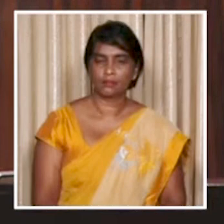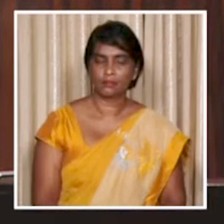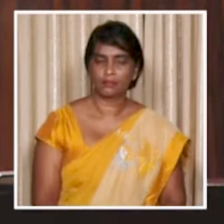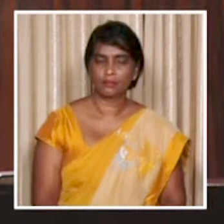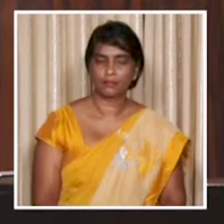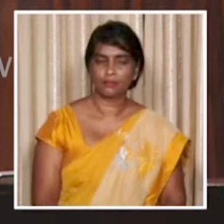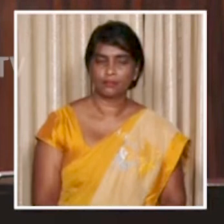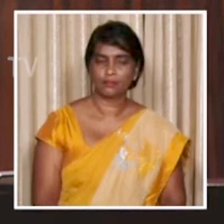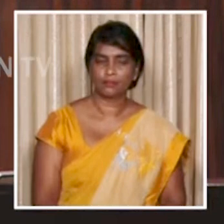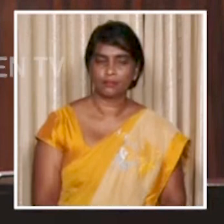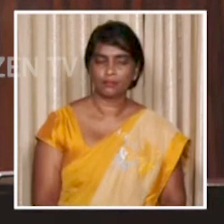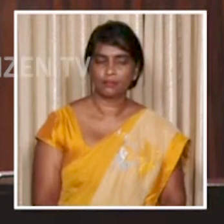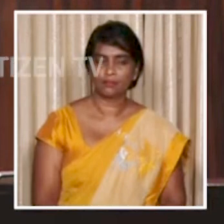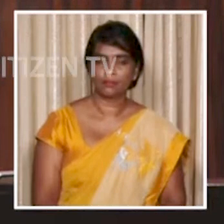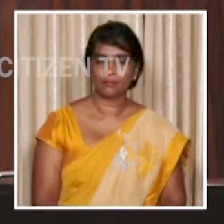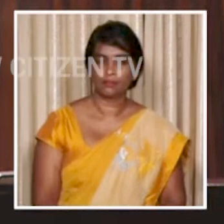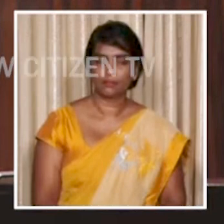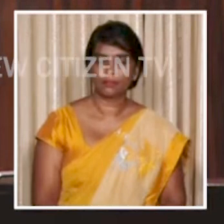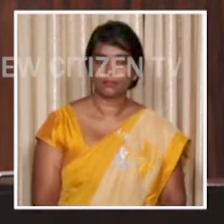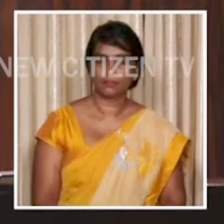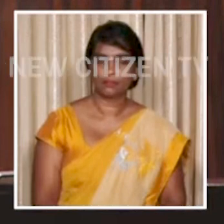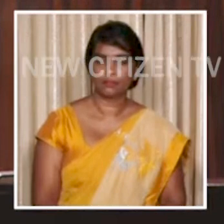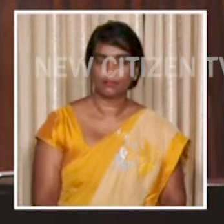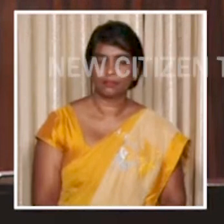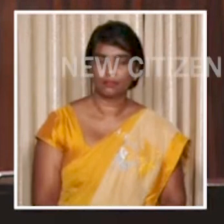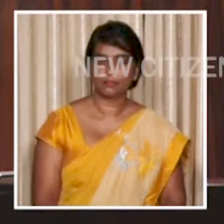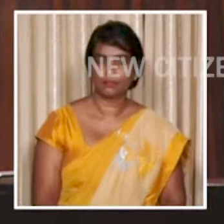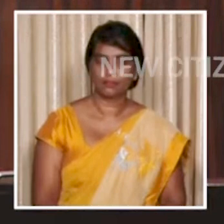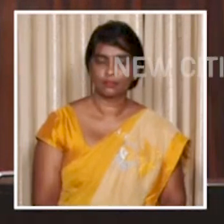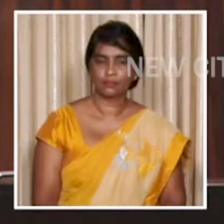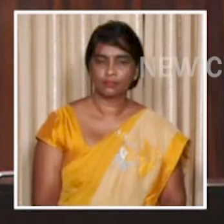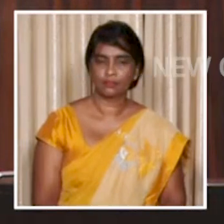මමනේ කතා කරන්නේ. කතා කරන්නේ. නේද? මම මේ ගරු ජනපතිතුමා.